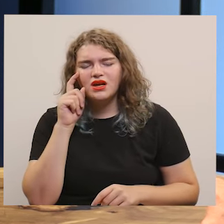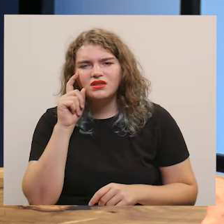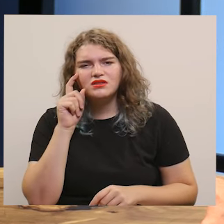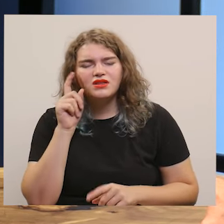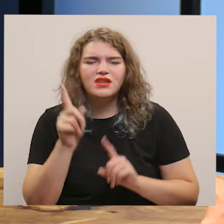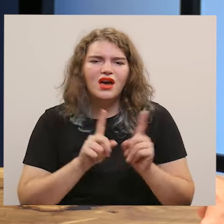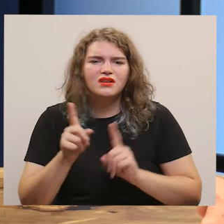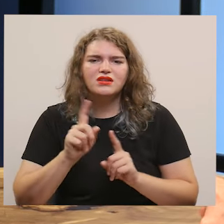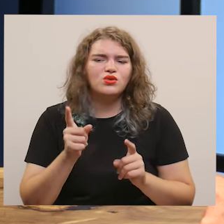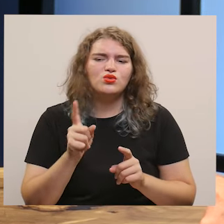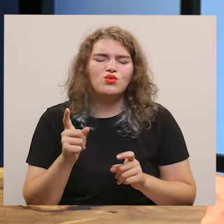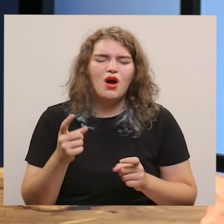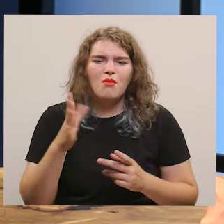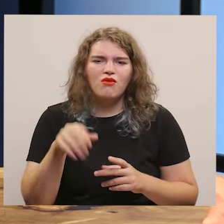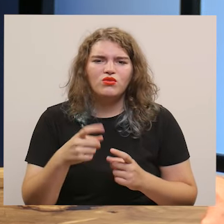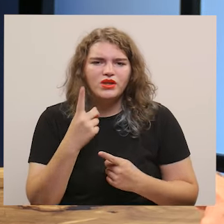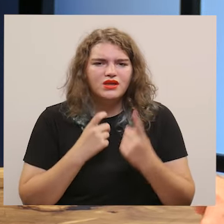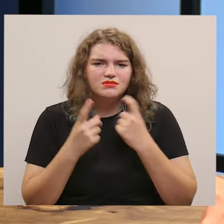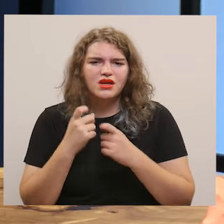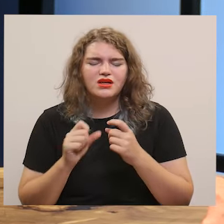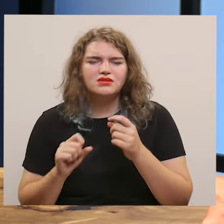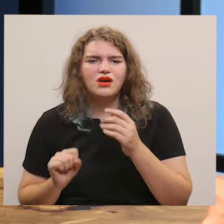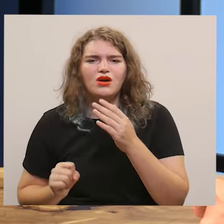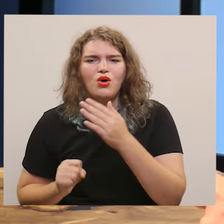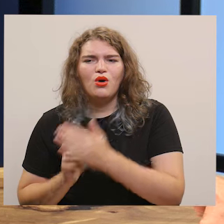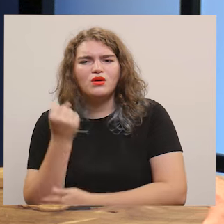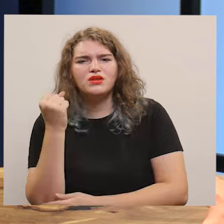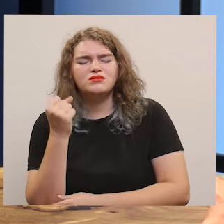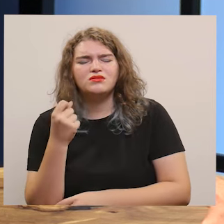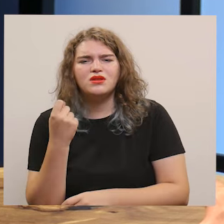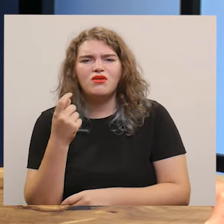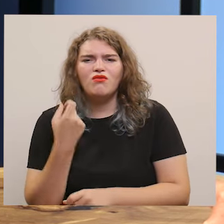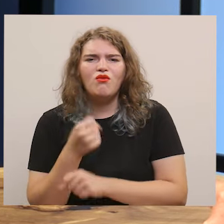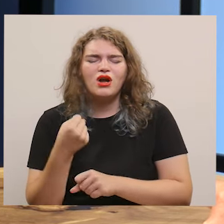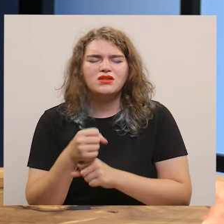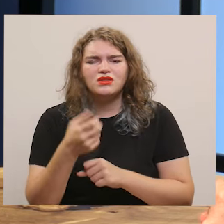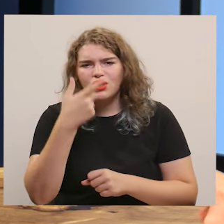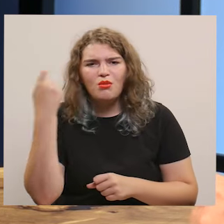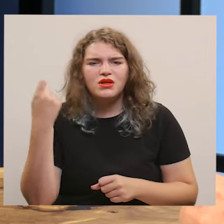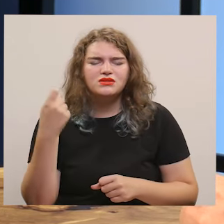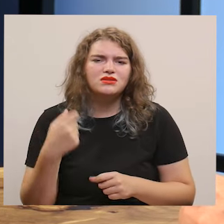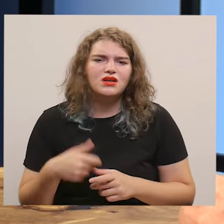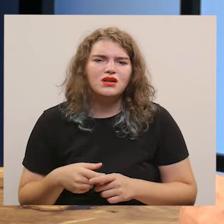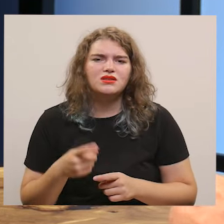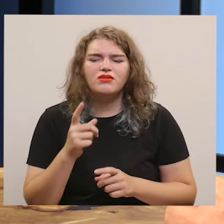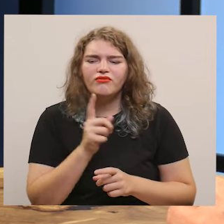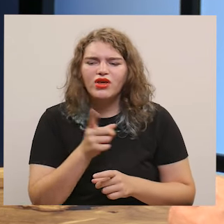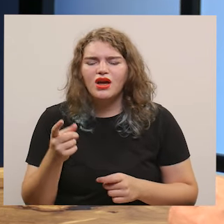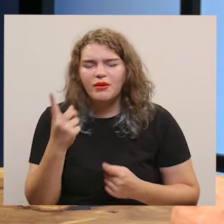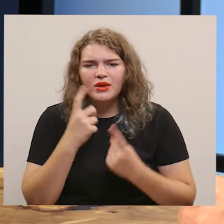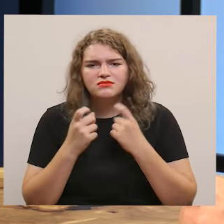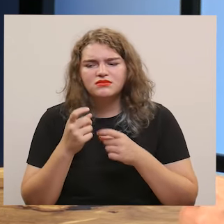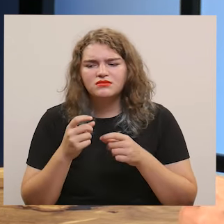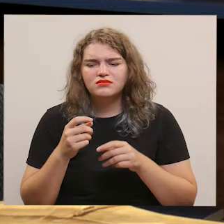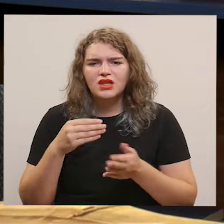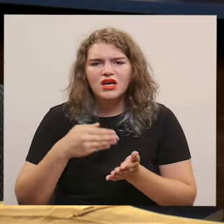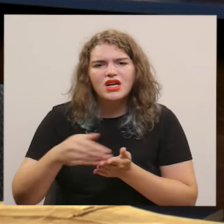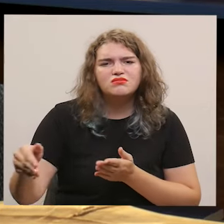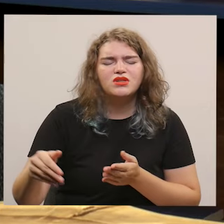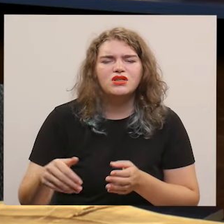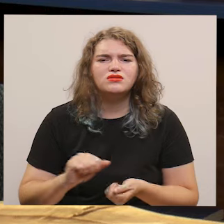chiar dacă nu am trecut prin genul acesta de copilărie traumatizantă pe care tu l-ai experimentat, fiecare am experimentat